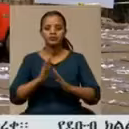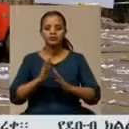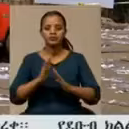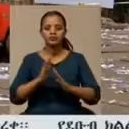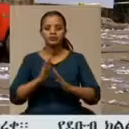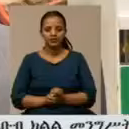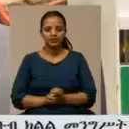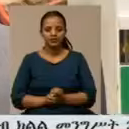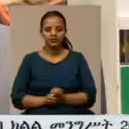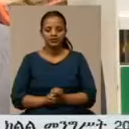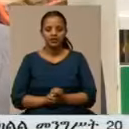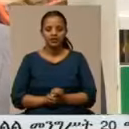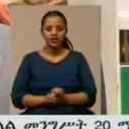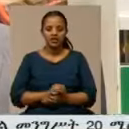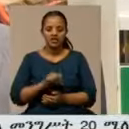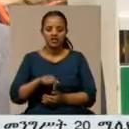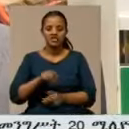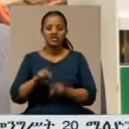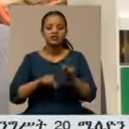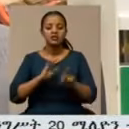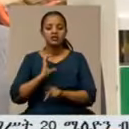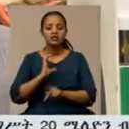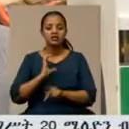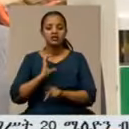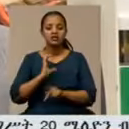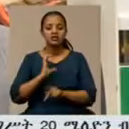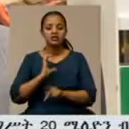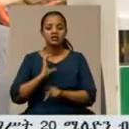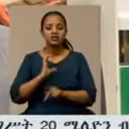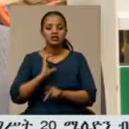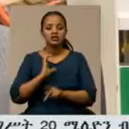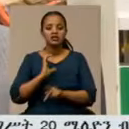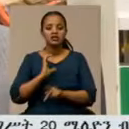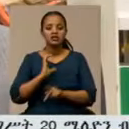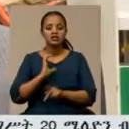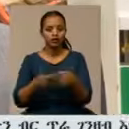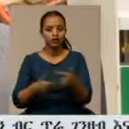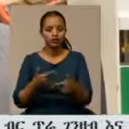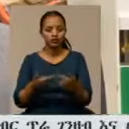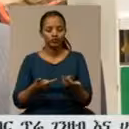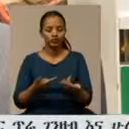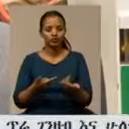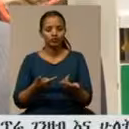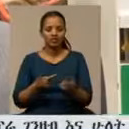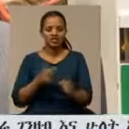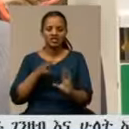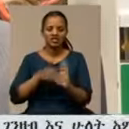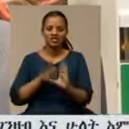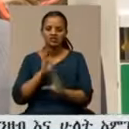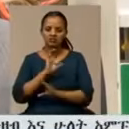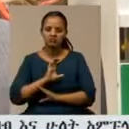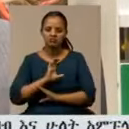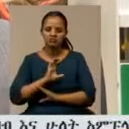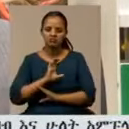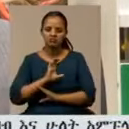ከዚህ ህብረተሰባችን እስከ ሐዋሳ ድረስ ሄዶ ነዳጅ ፍለጋ